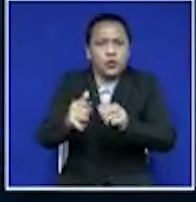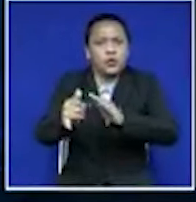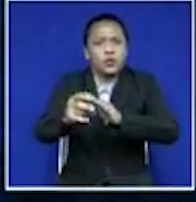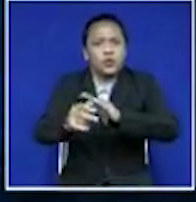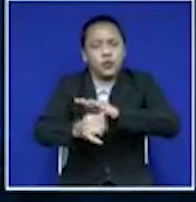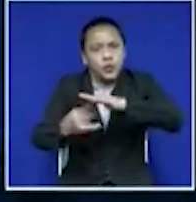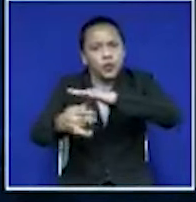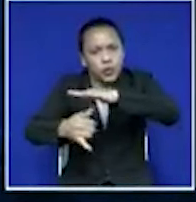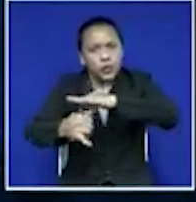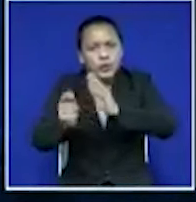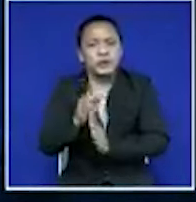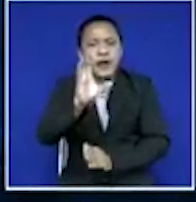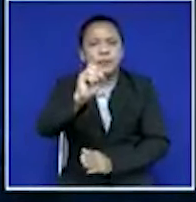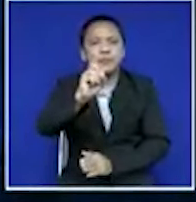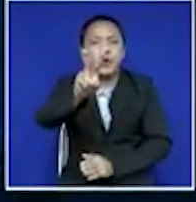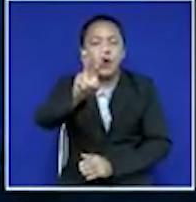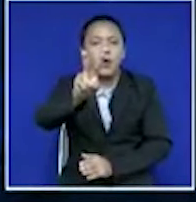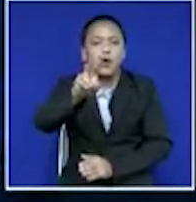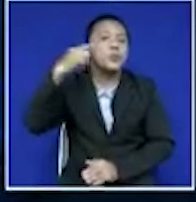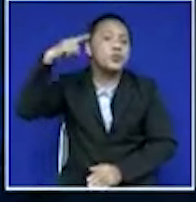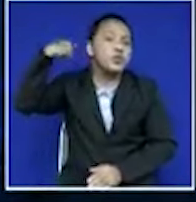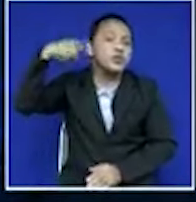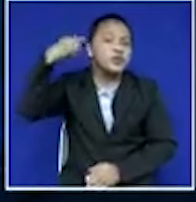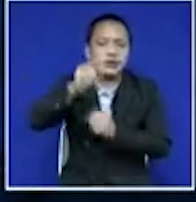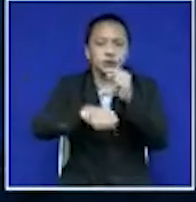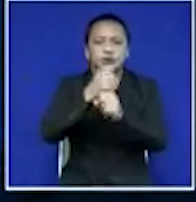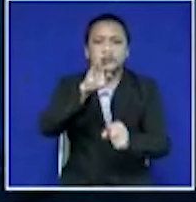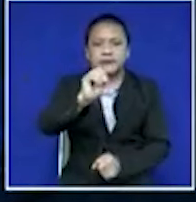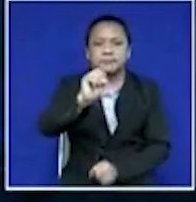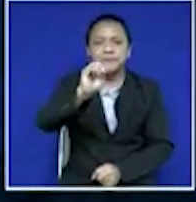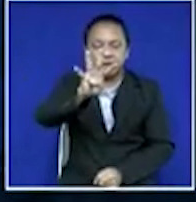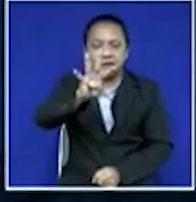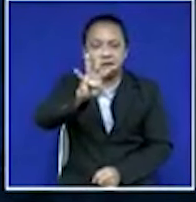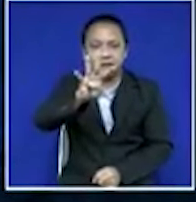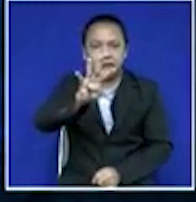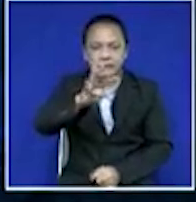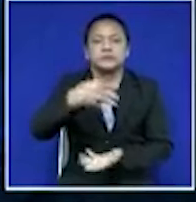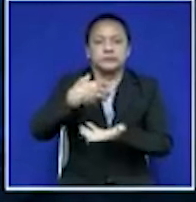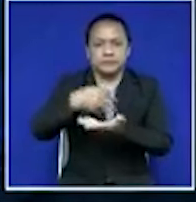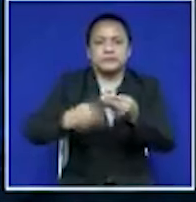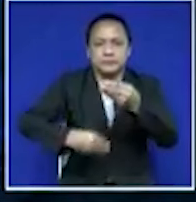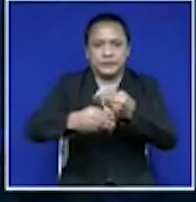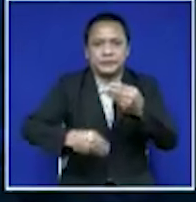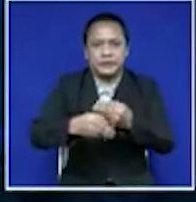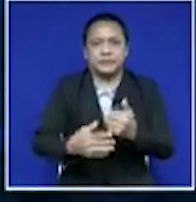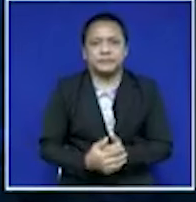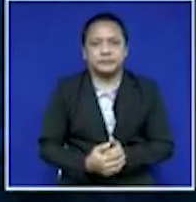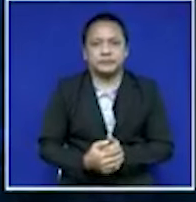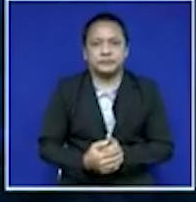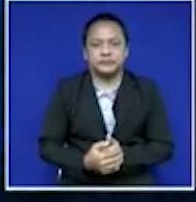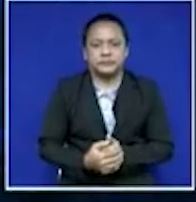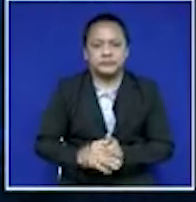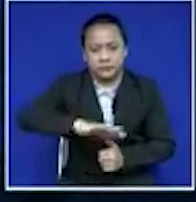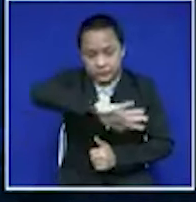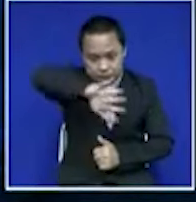ยาบาลก็เป็นรายที่52นะครับเป็นหญิงอายุ44ปีก็เอามารายงานในนี้นะครับโดยส่วนใหญ่แ